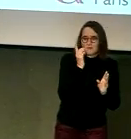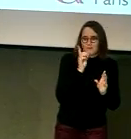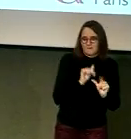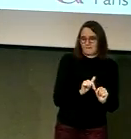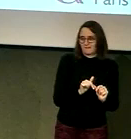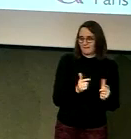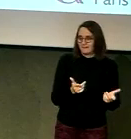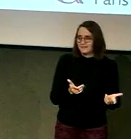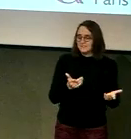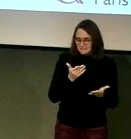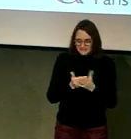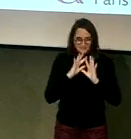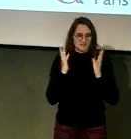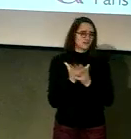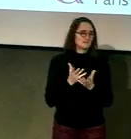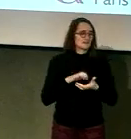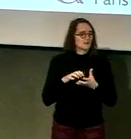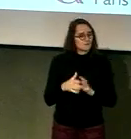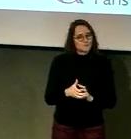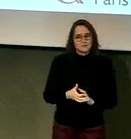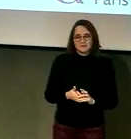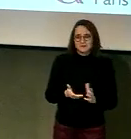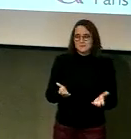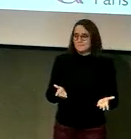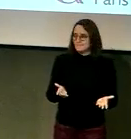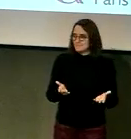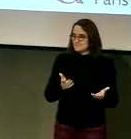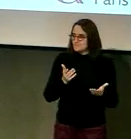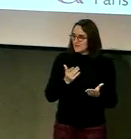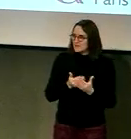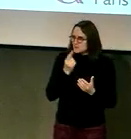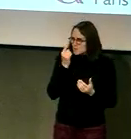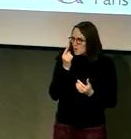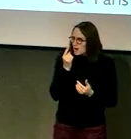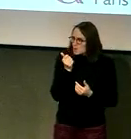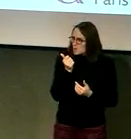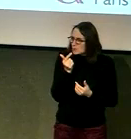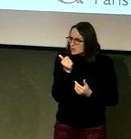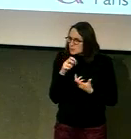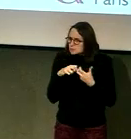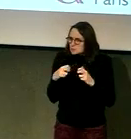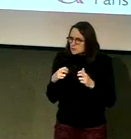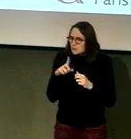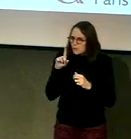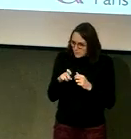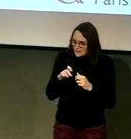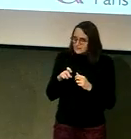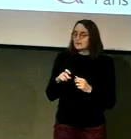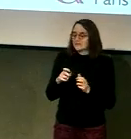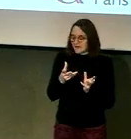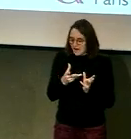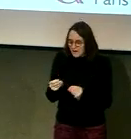même. Donc là, en termes, je crois qu'il y a une ou deux structures en France qui ont commencé à